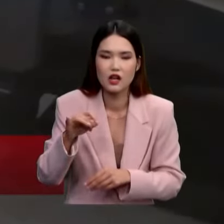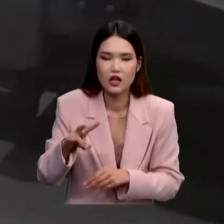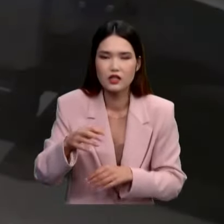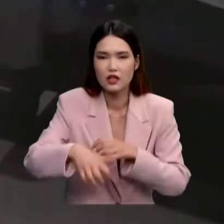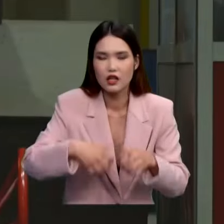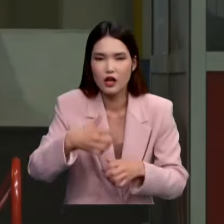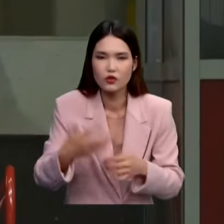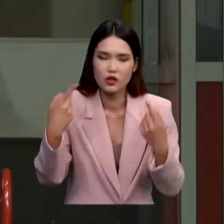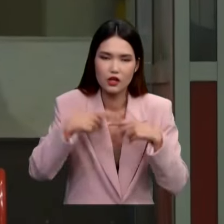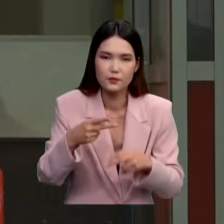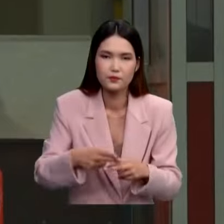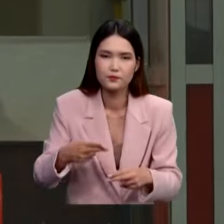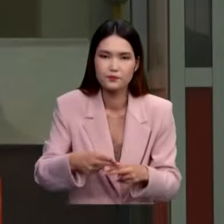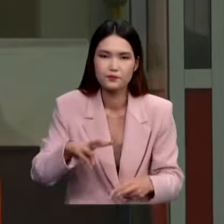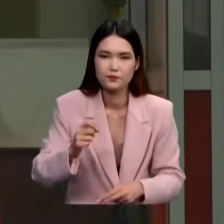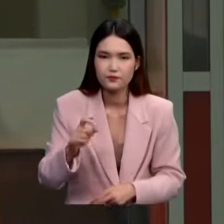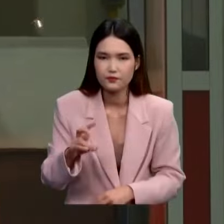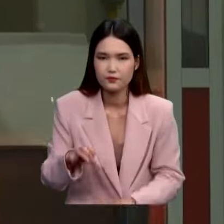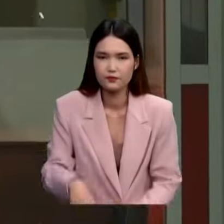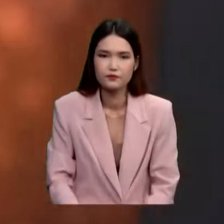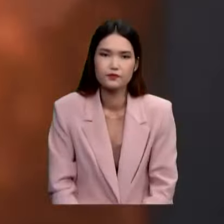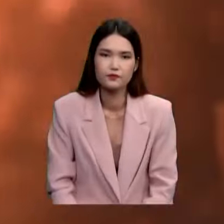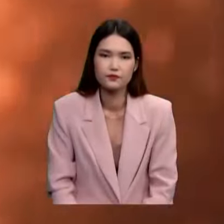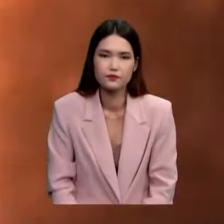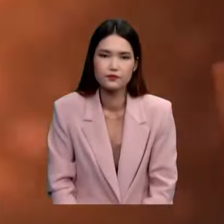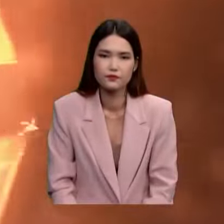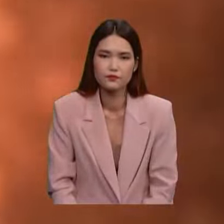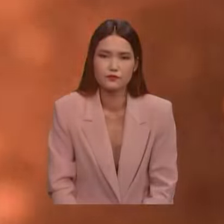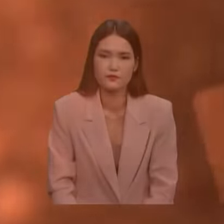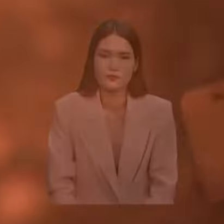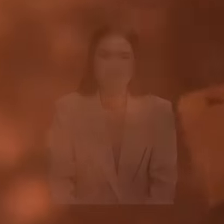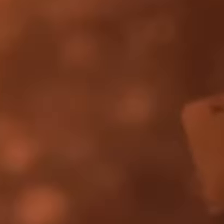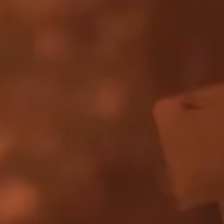механизатор. Айжан Утеева, Габиден Жокушев, телеканал «Атамикен Бизнес».